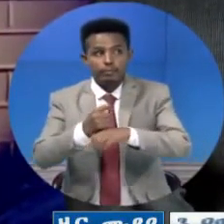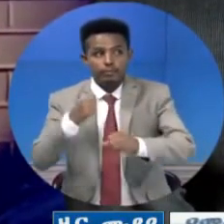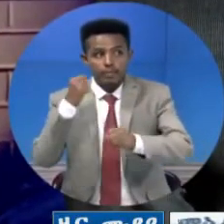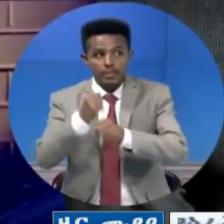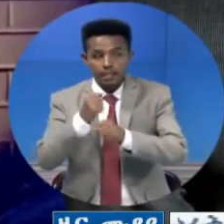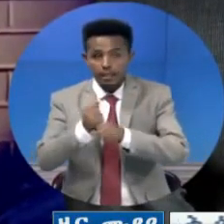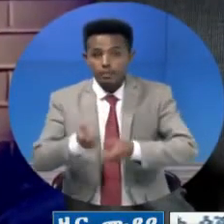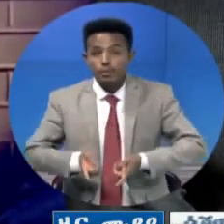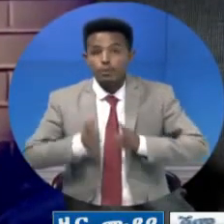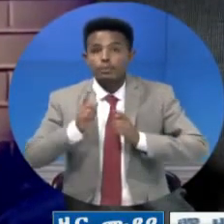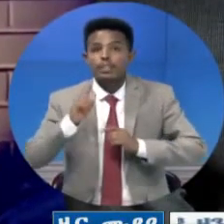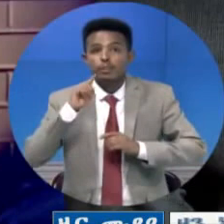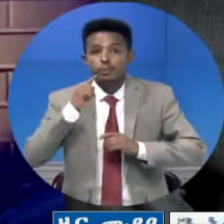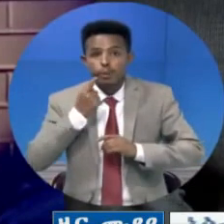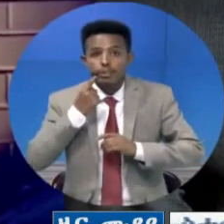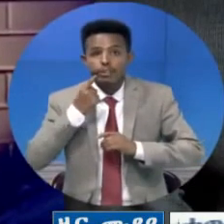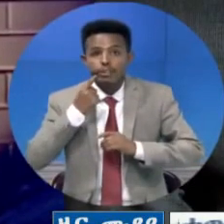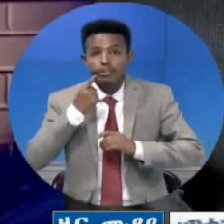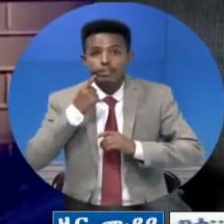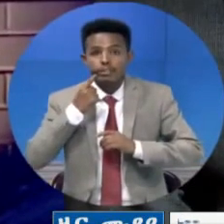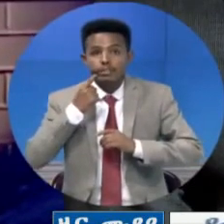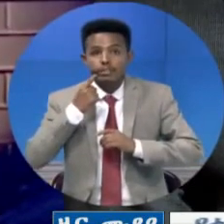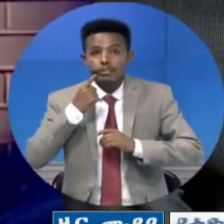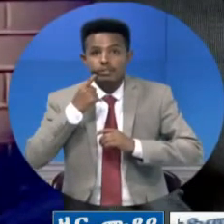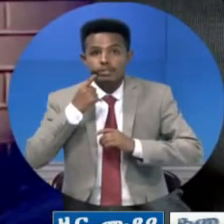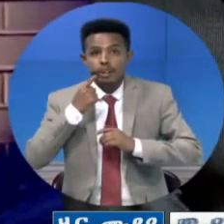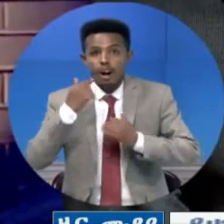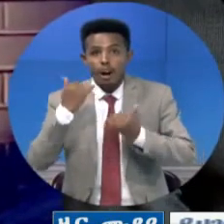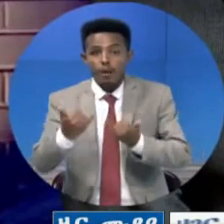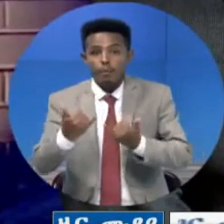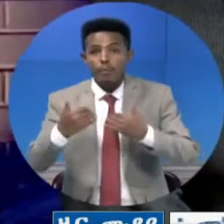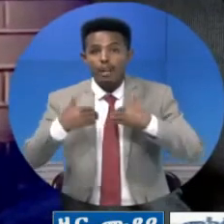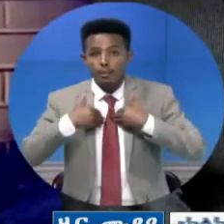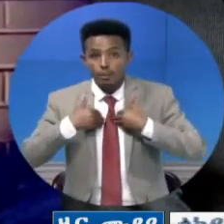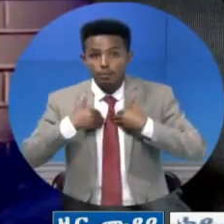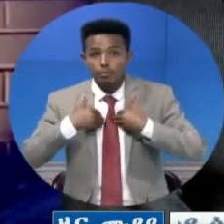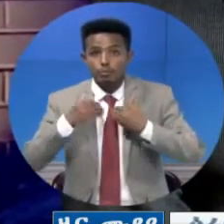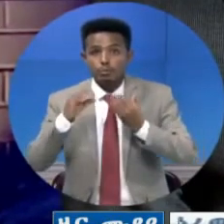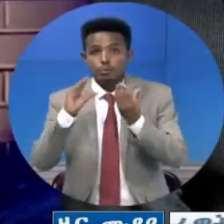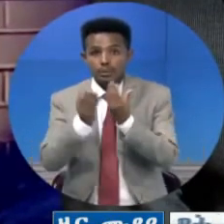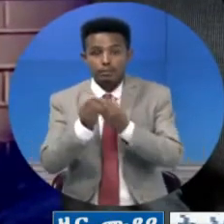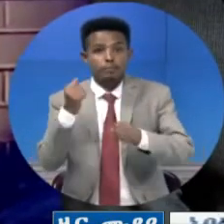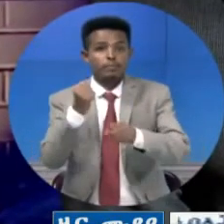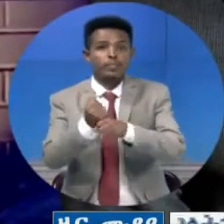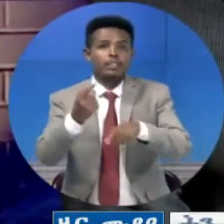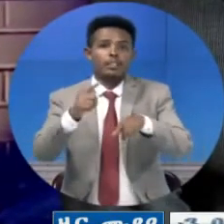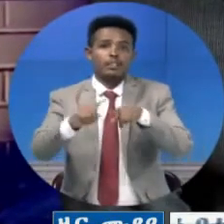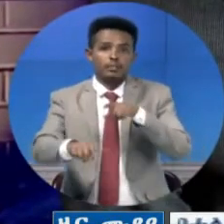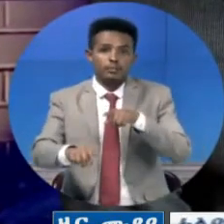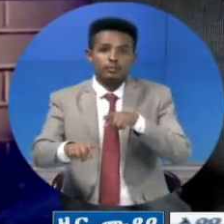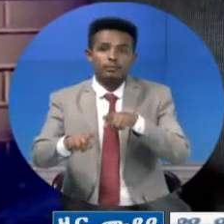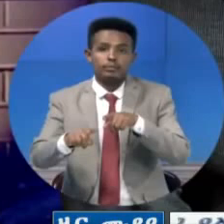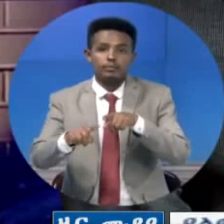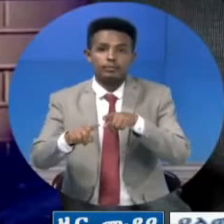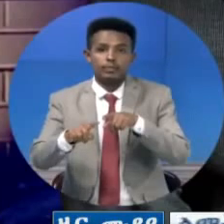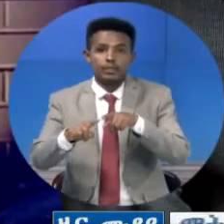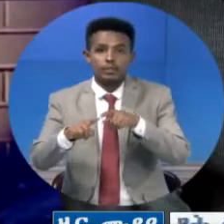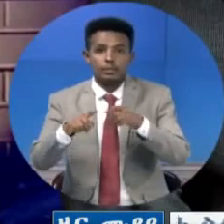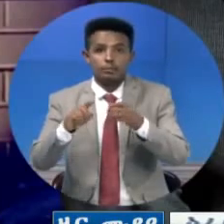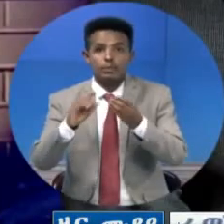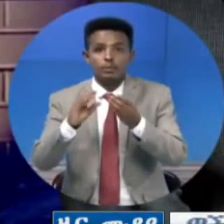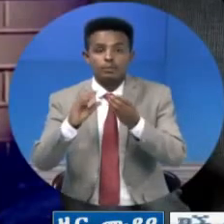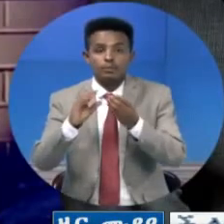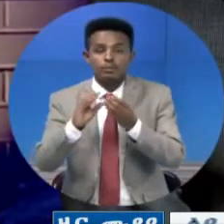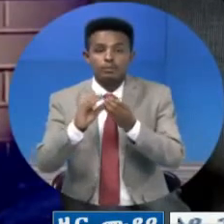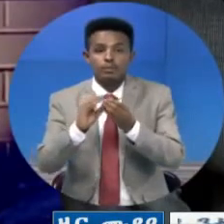መስራት ቢኖርብኝ እንኳ አሁን ባለው ብራንድ መስራት የምችልበት ሁኔታ ስላልሆነ